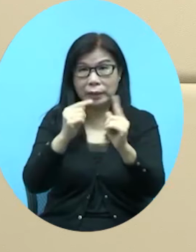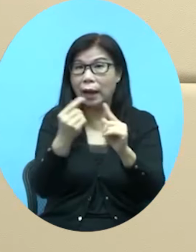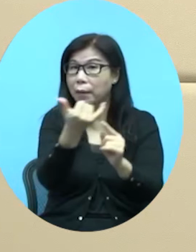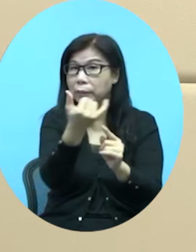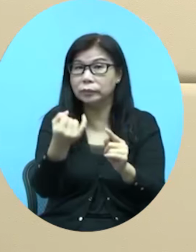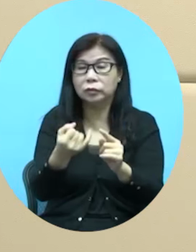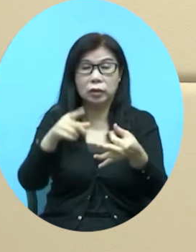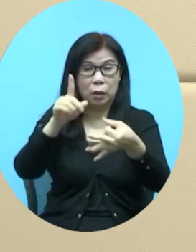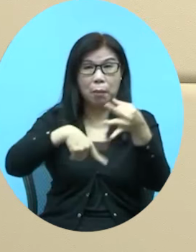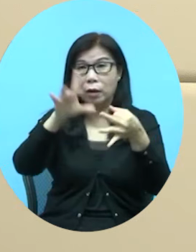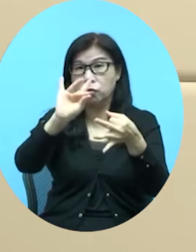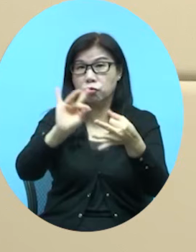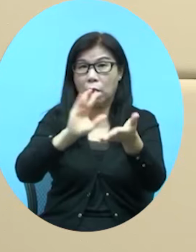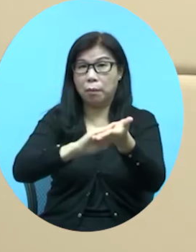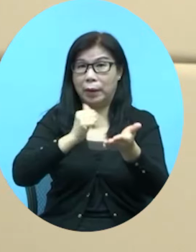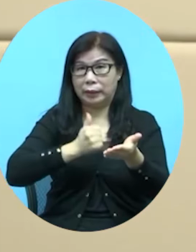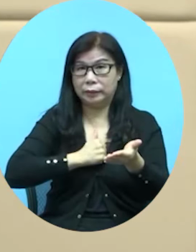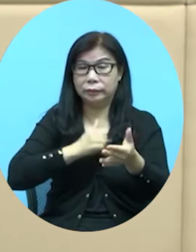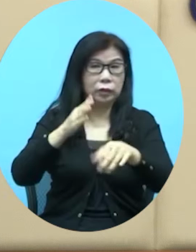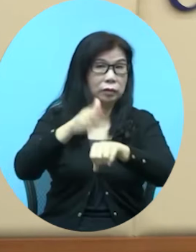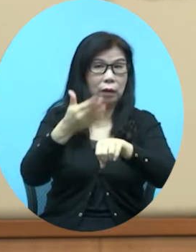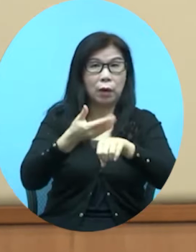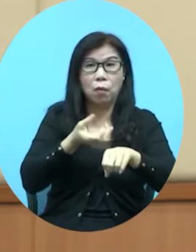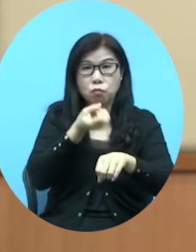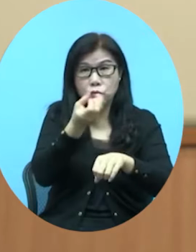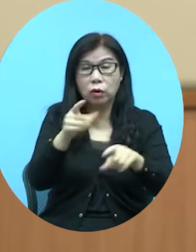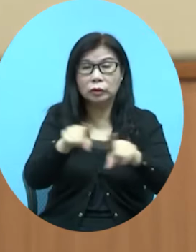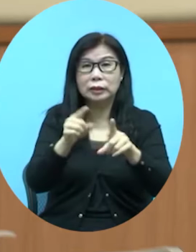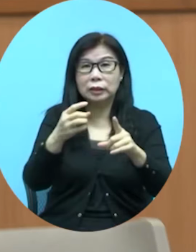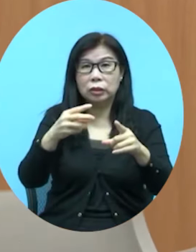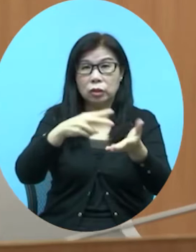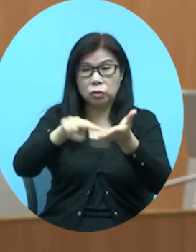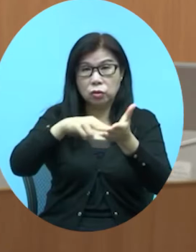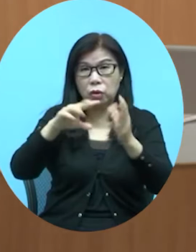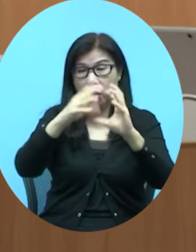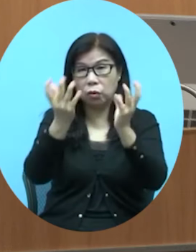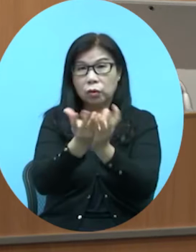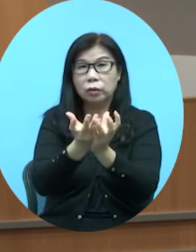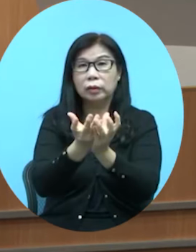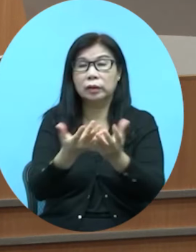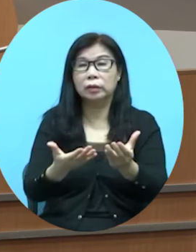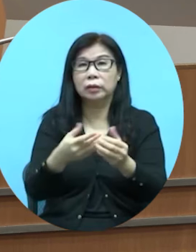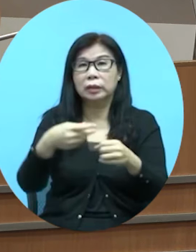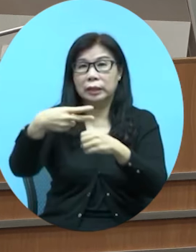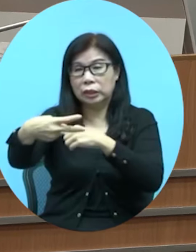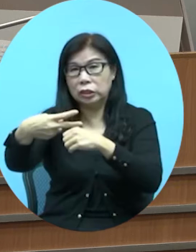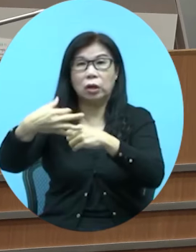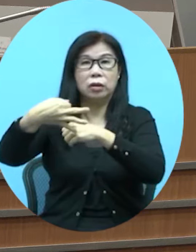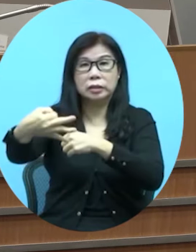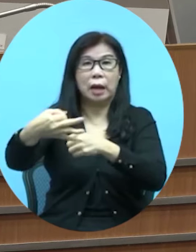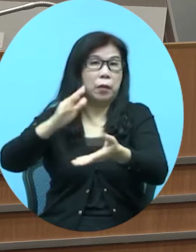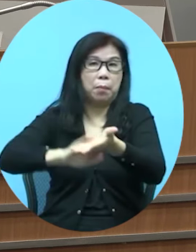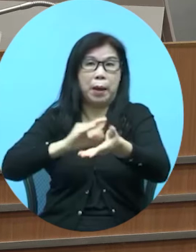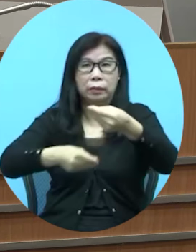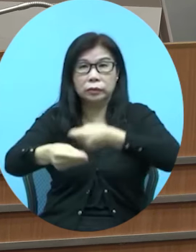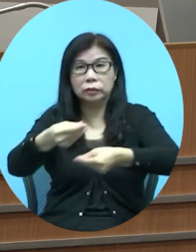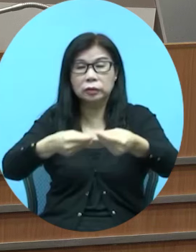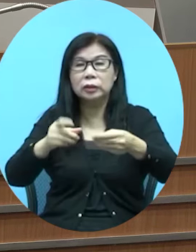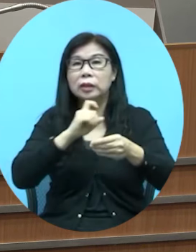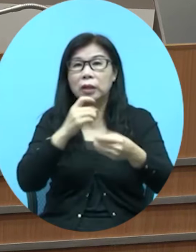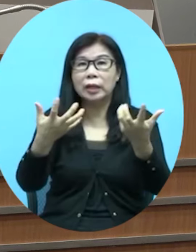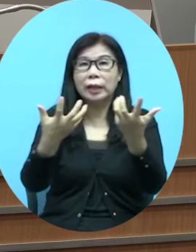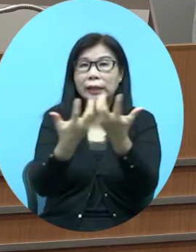张医生刚才也有提到这个群组小部分涉及二代三代全部至少有